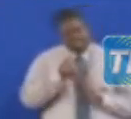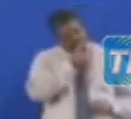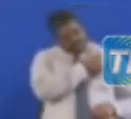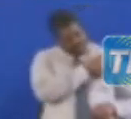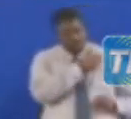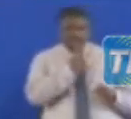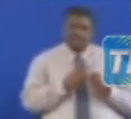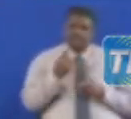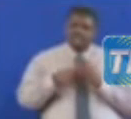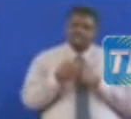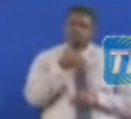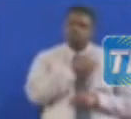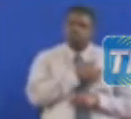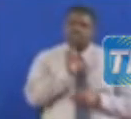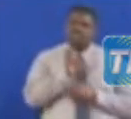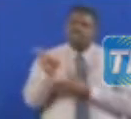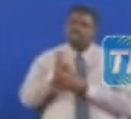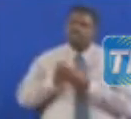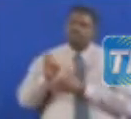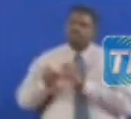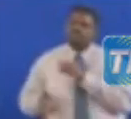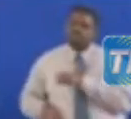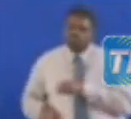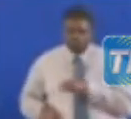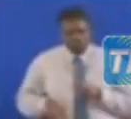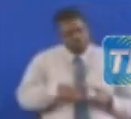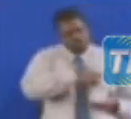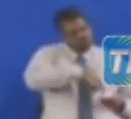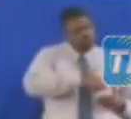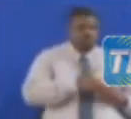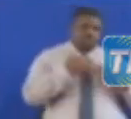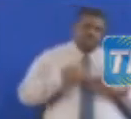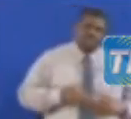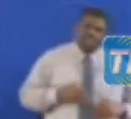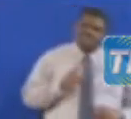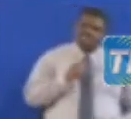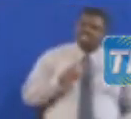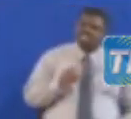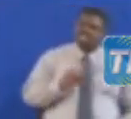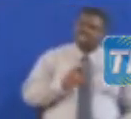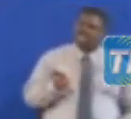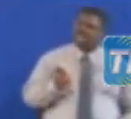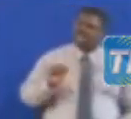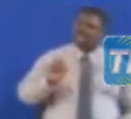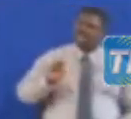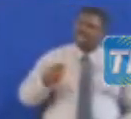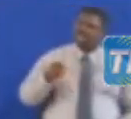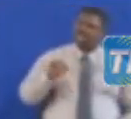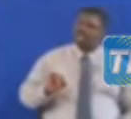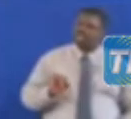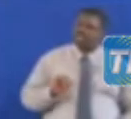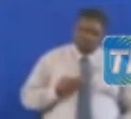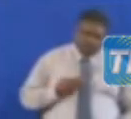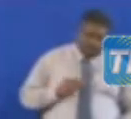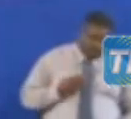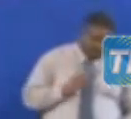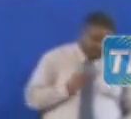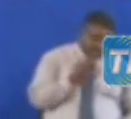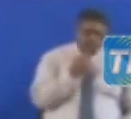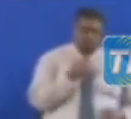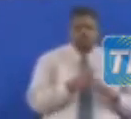tiba katika hospitali za halmashauri, vituo vya afya na zahanati, ambapo shilingi bilioni